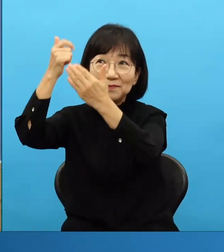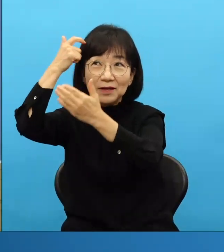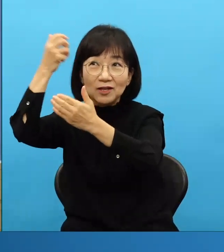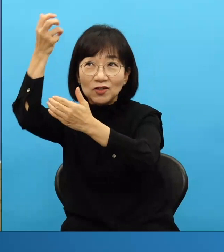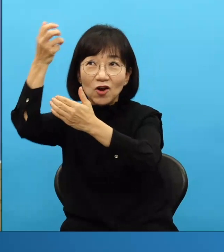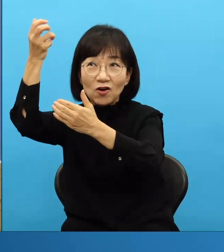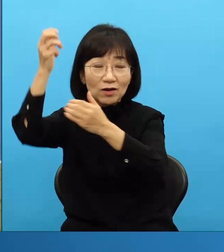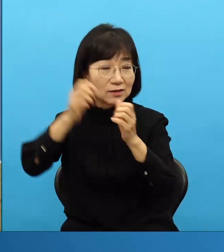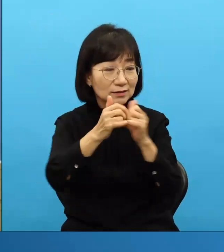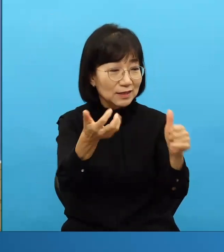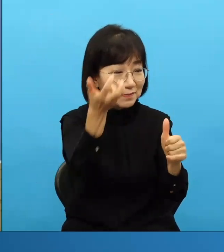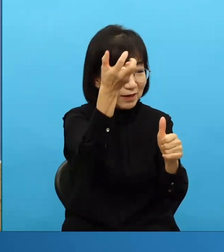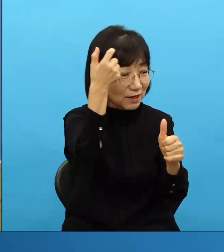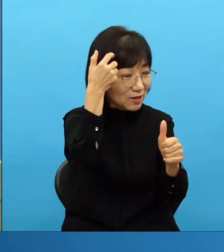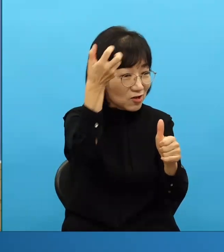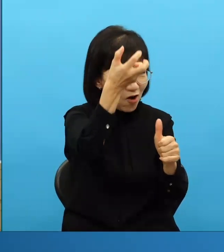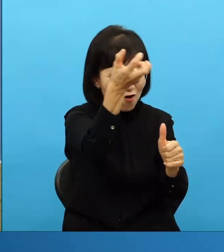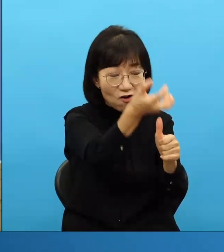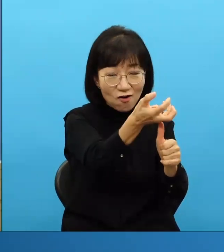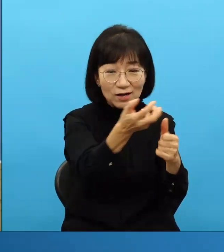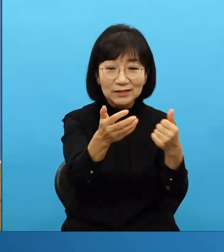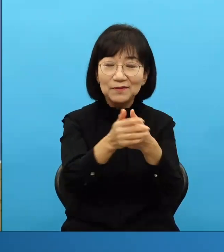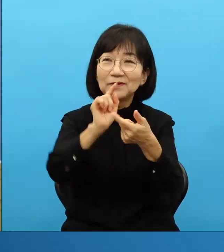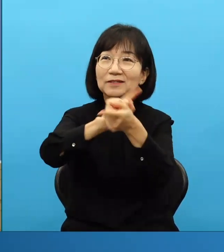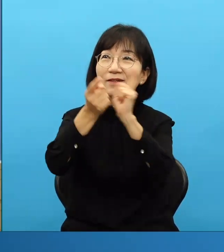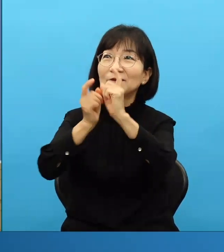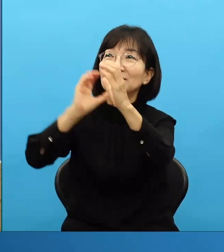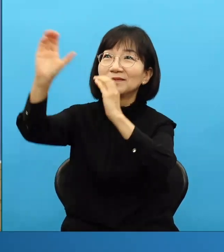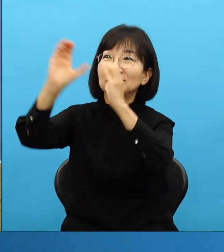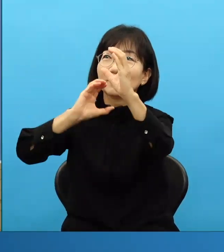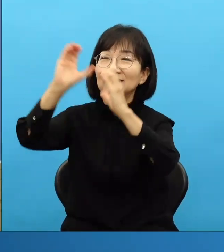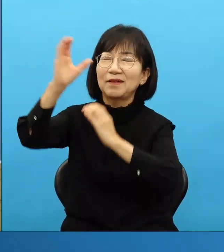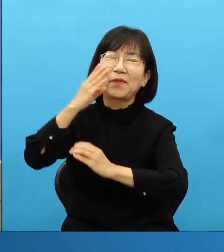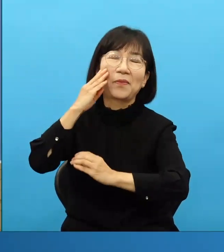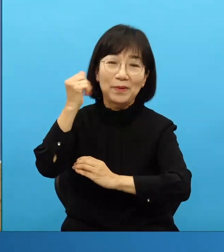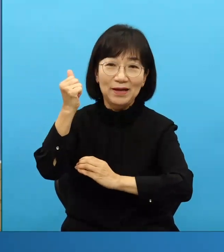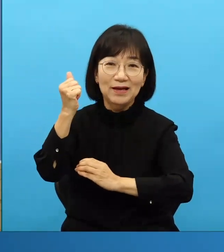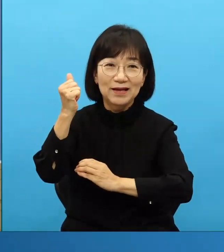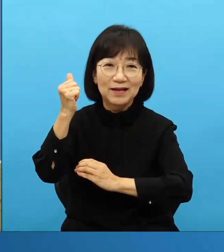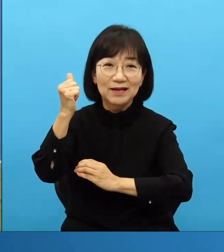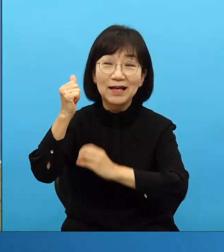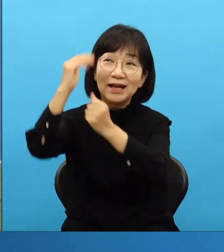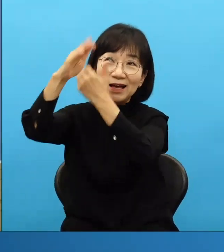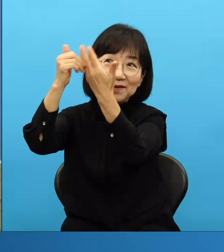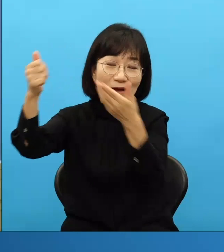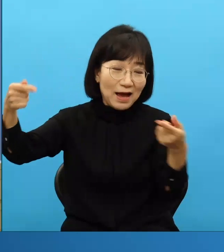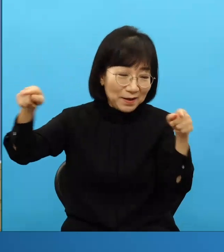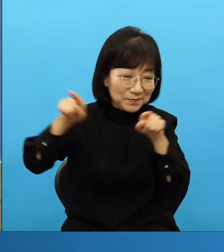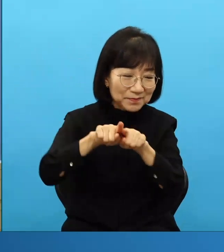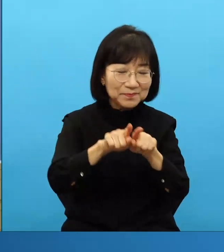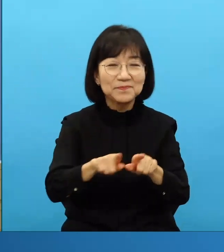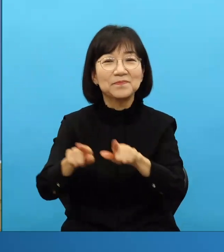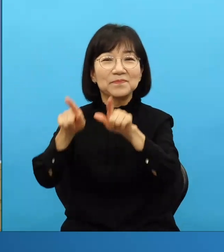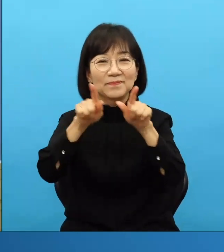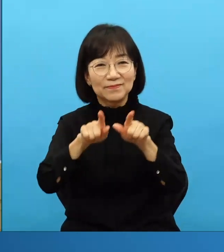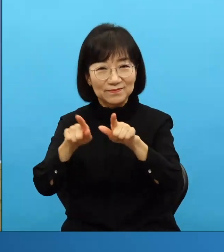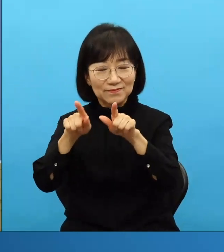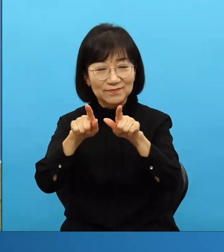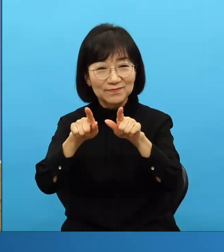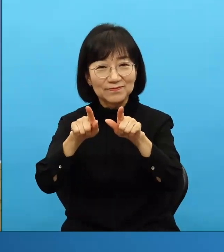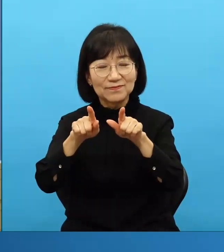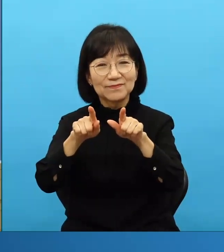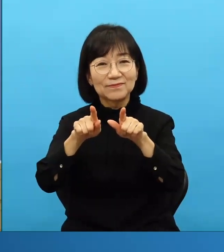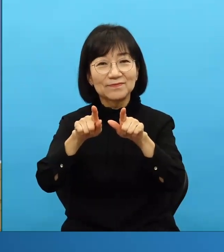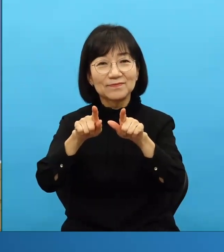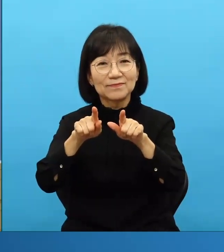human being with it made in the image of God, they're able to have connection and communication with God, with 하나님과 spirit. 함께하는 신분을 갖게 되었어요. And they have the status to